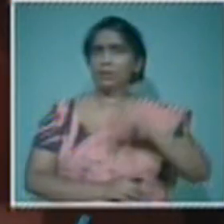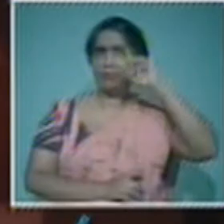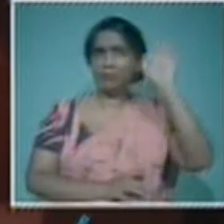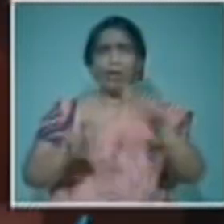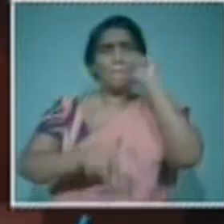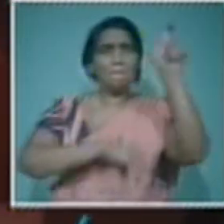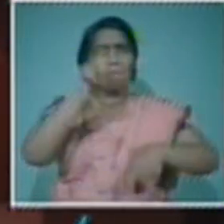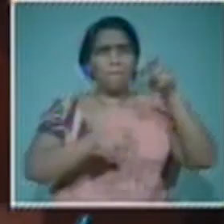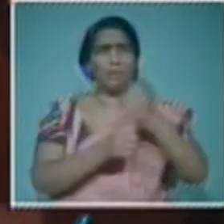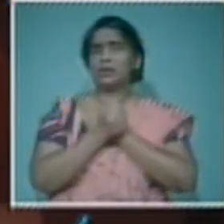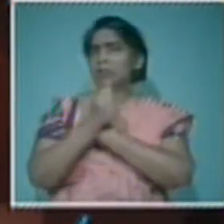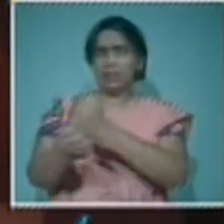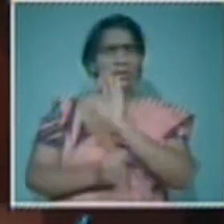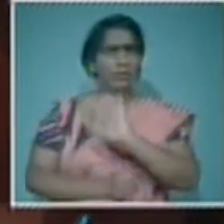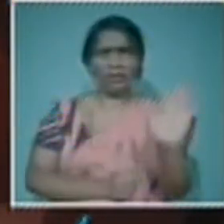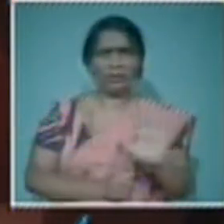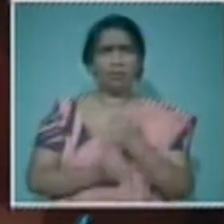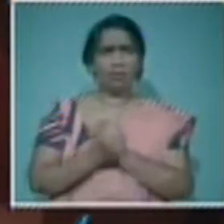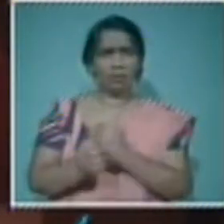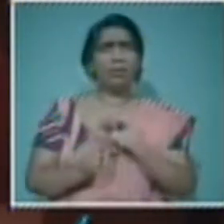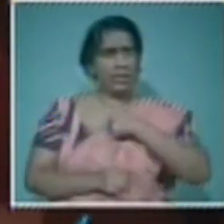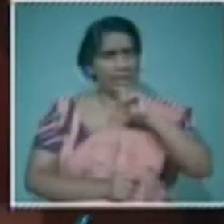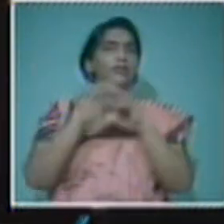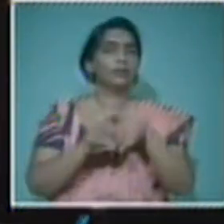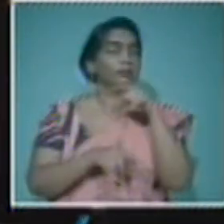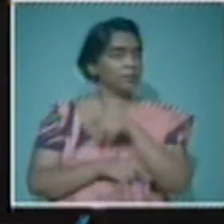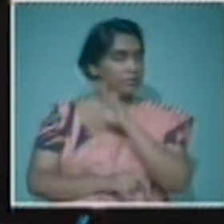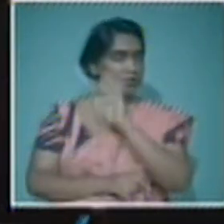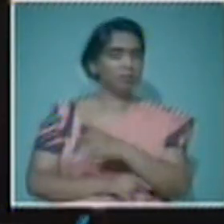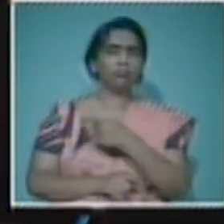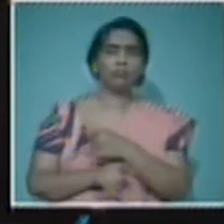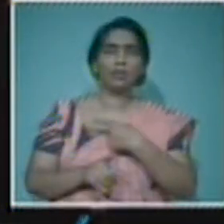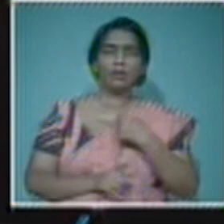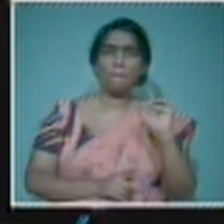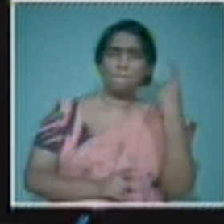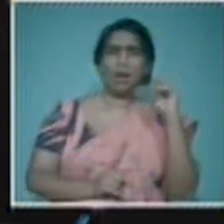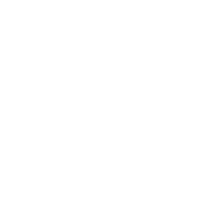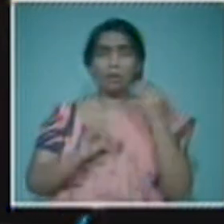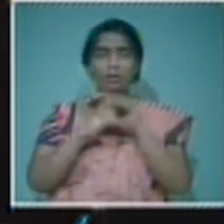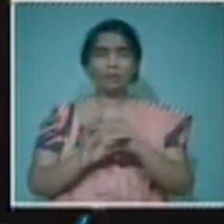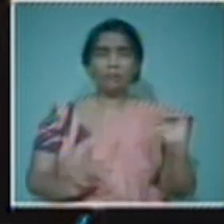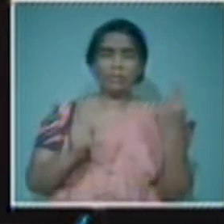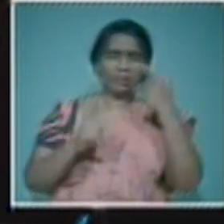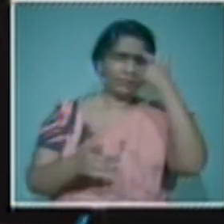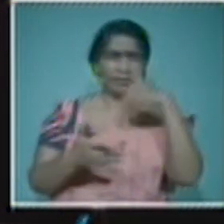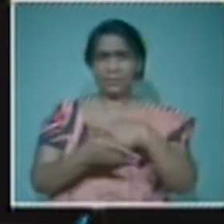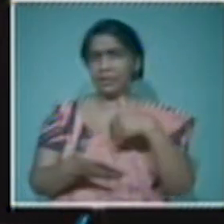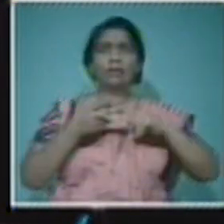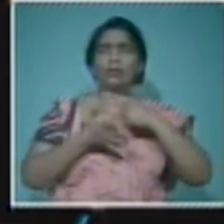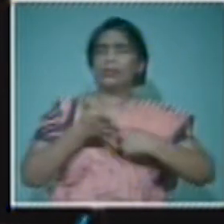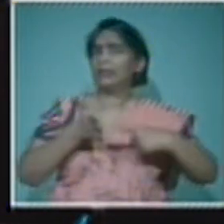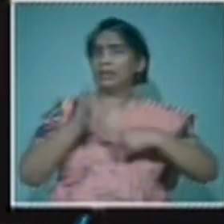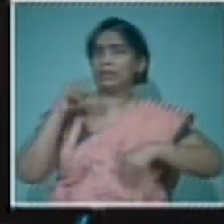ඉන්න මිනිසුන්ව ගන්න එපා මේ හිරබාරෙට. ඒකයි මම කියන්නේ. එක පැත්තකින් නවකවාදයේ විශාල පීඩනයක් අනිත් පැත්තෙන්